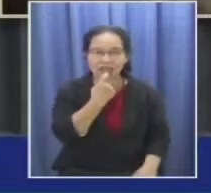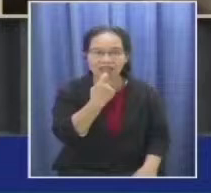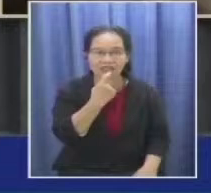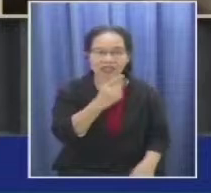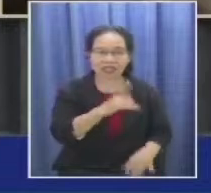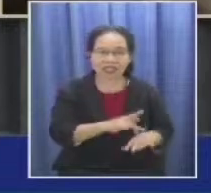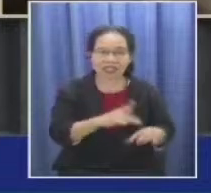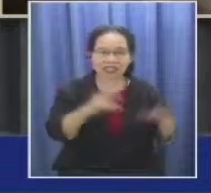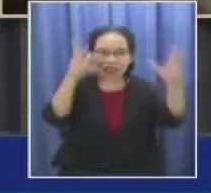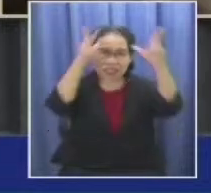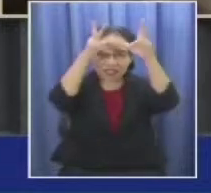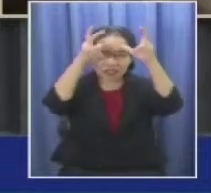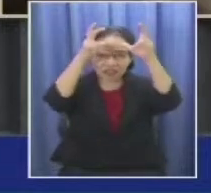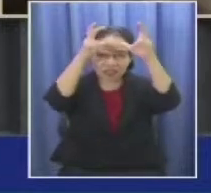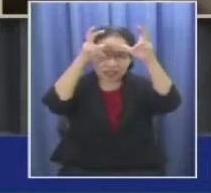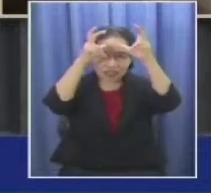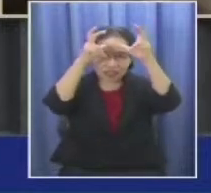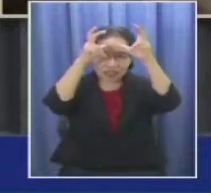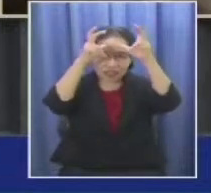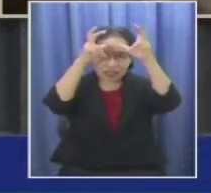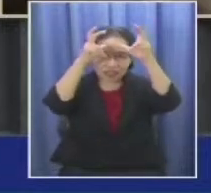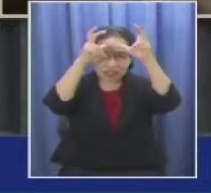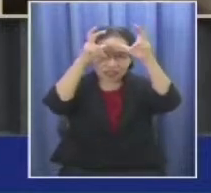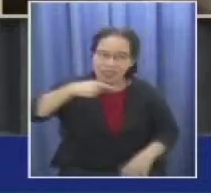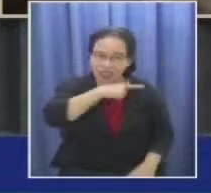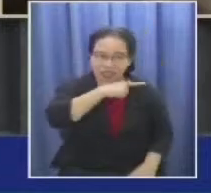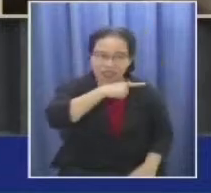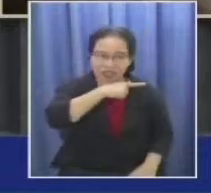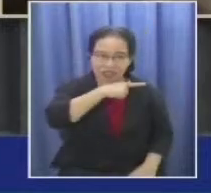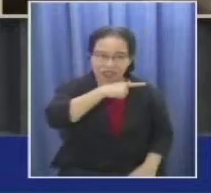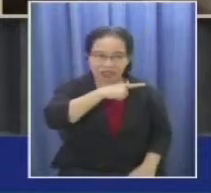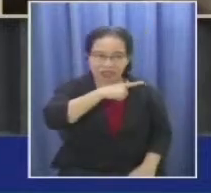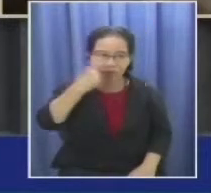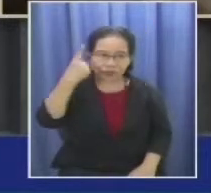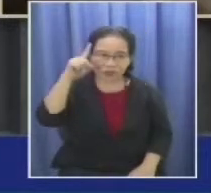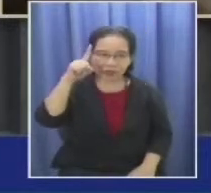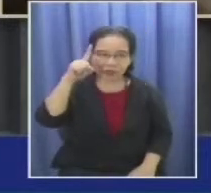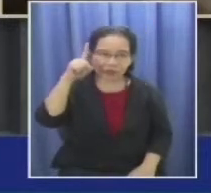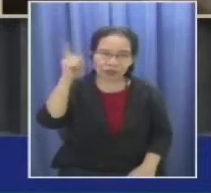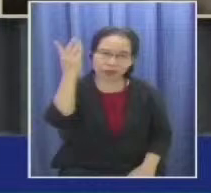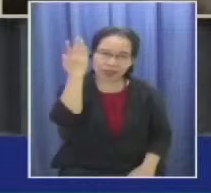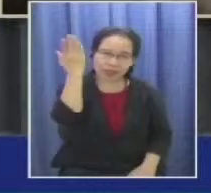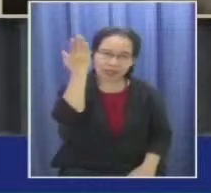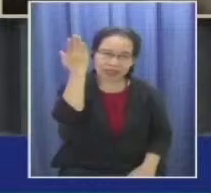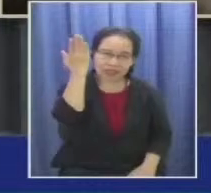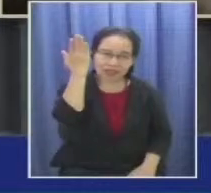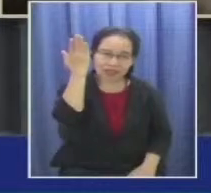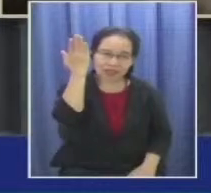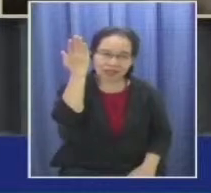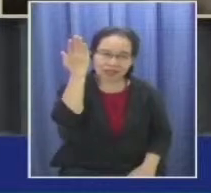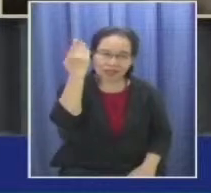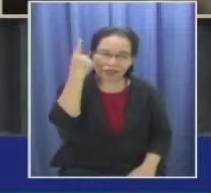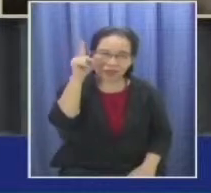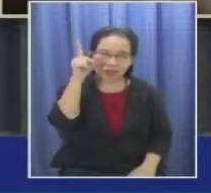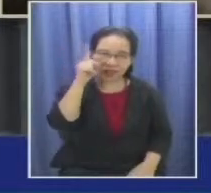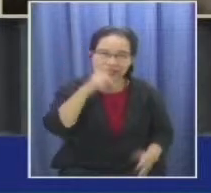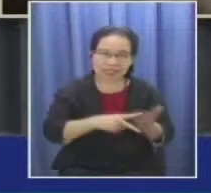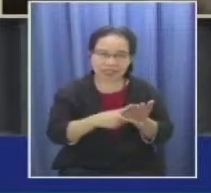no ogya ntumi yɛ amanehunu gya no de ne ho hyɛ mu bi